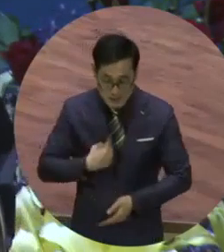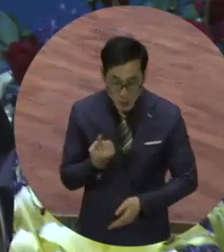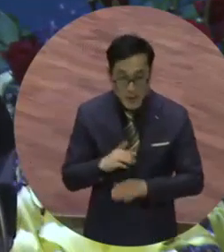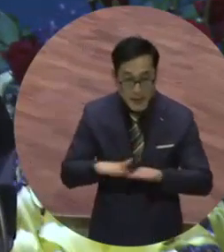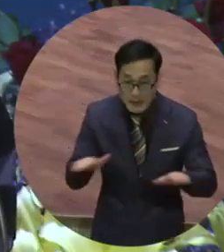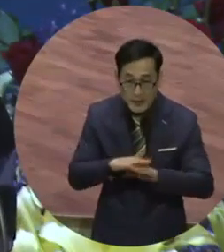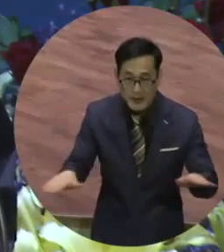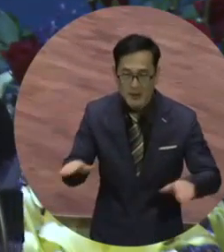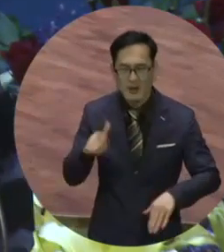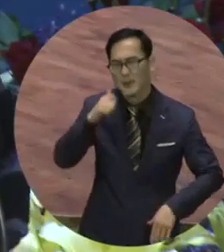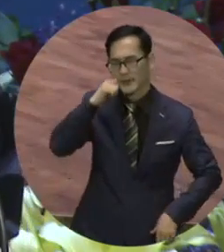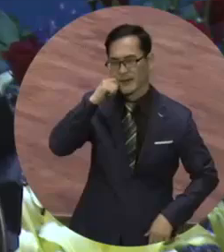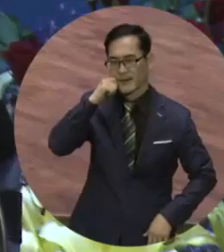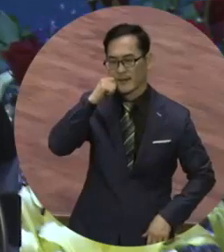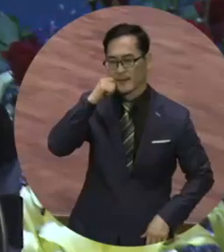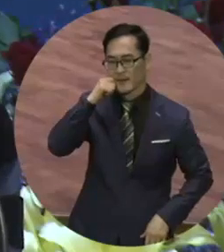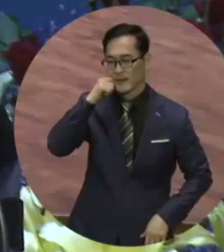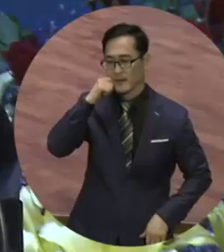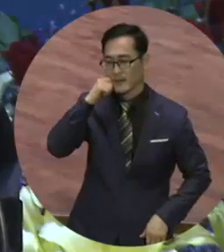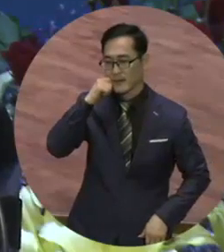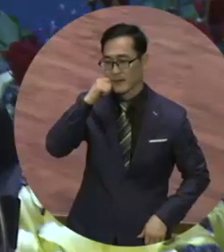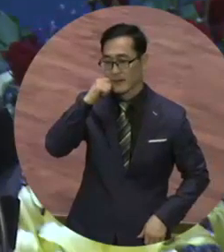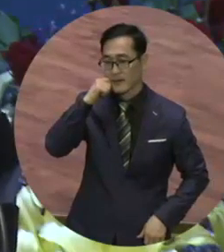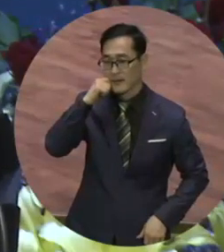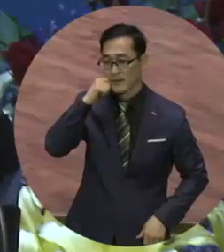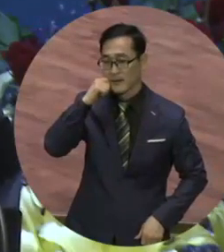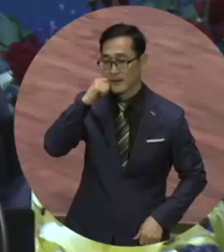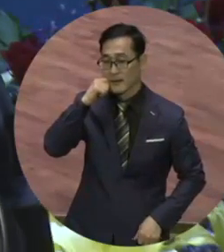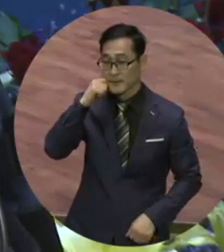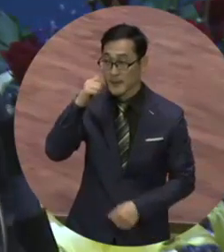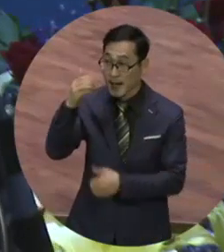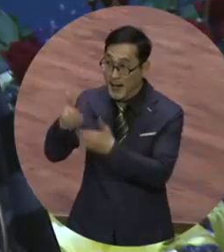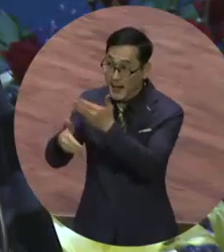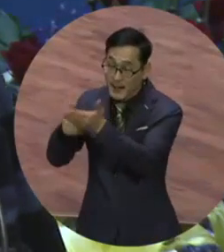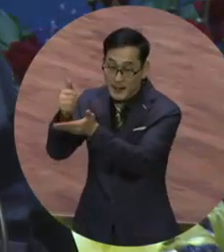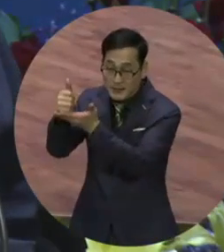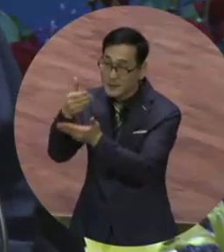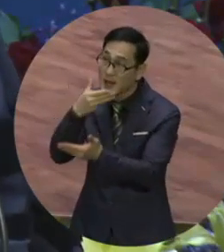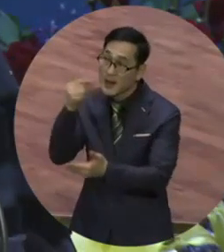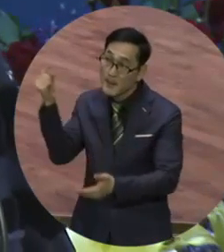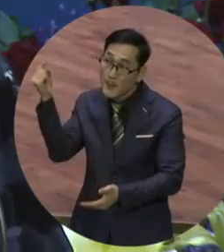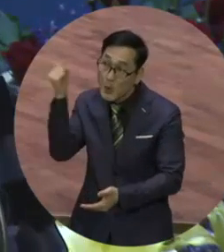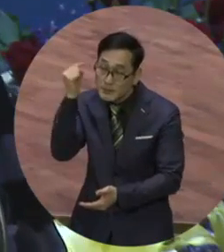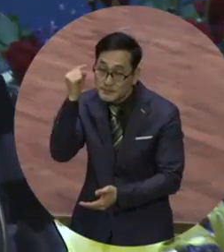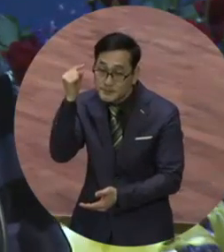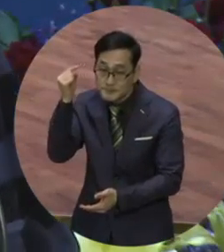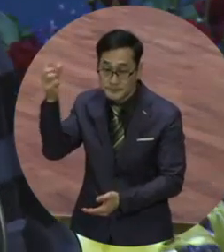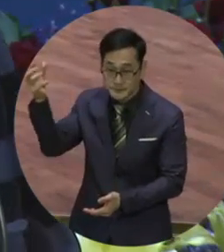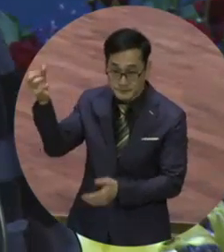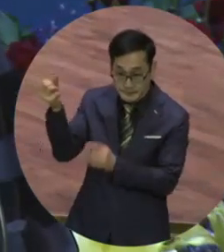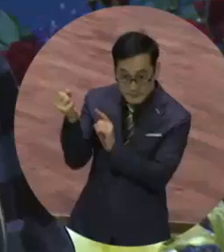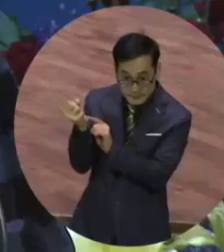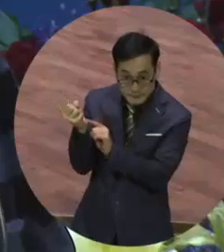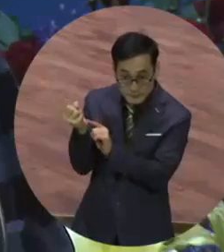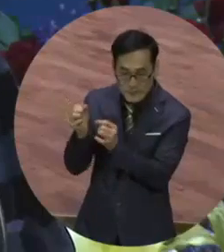죄가 아니에요. 하나님의 이 복음, 이것이 모든 인간에게 절대적으로 필요한 이유가